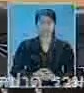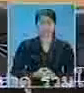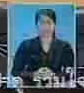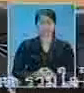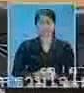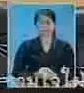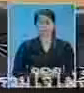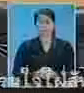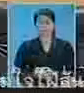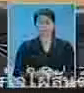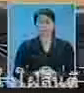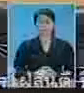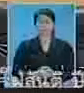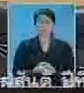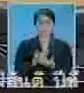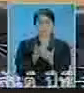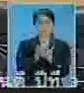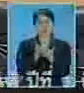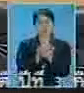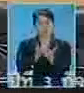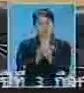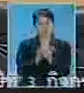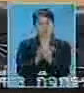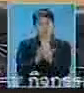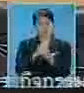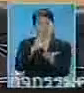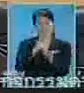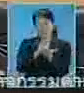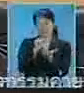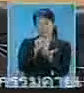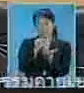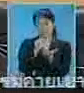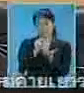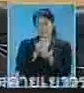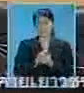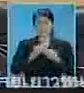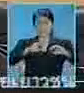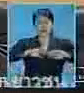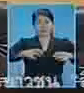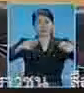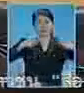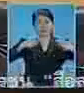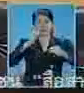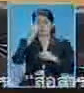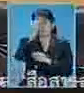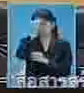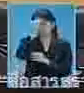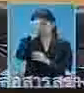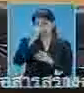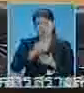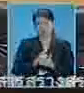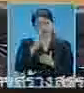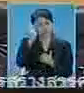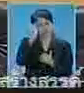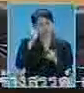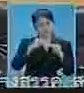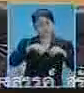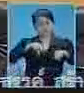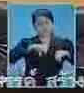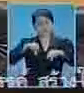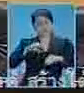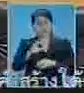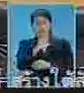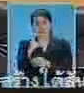ซึ่งเม็ดเงินส่วนนี้เนี่ยถามว่ารัฐบาลญี่ปุ่นสมควรหรือไม่ที่จะต้องจัดหาเ